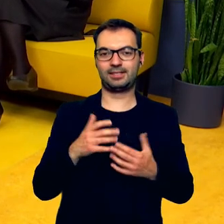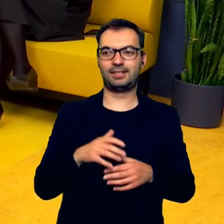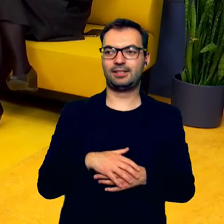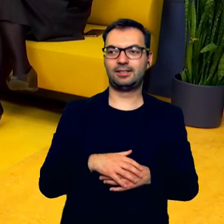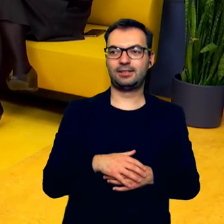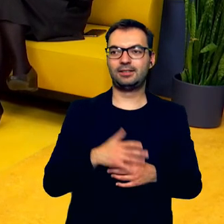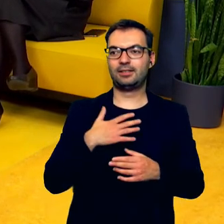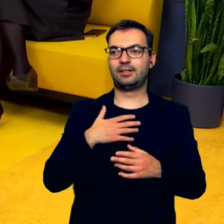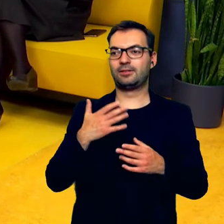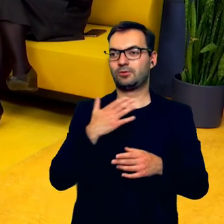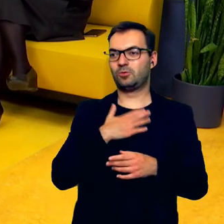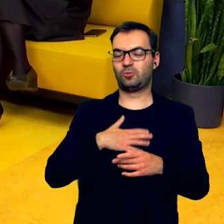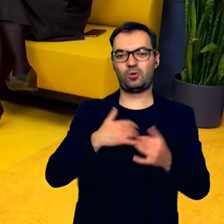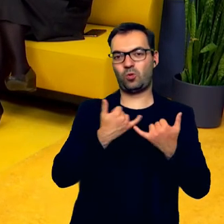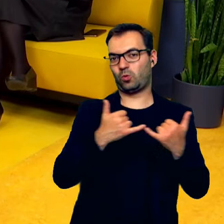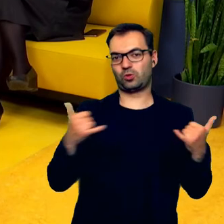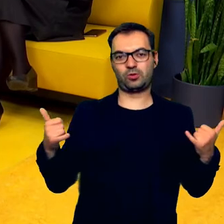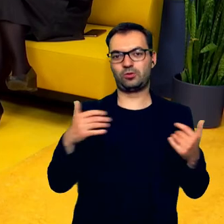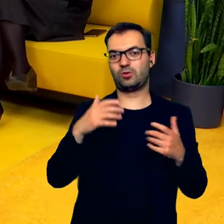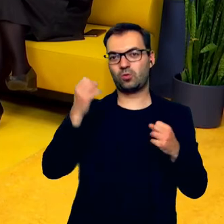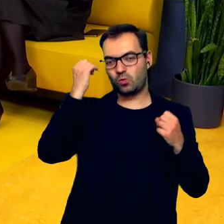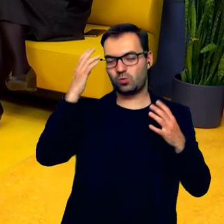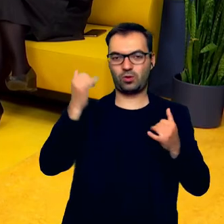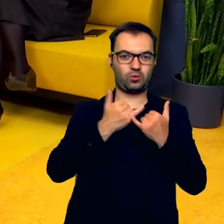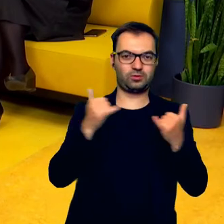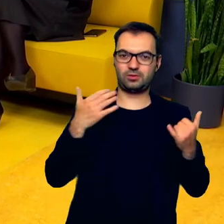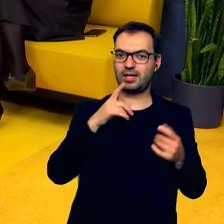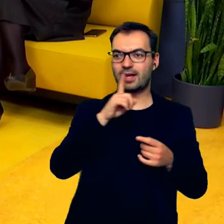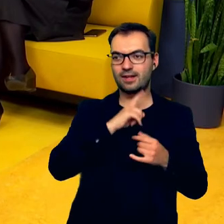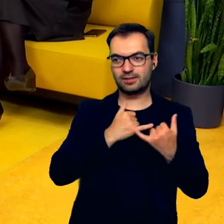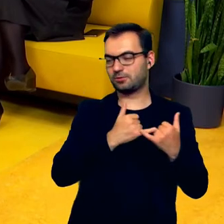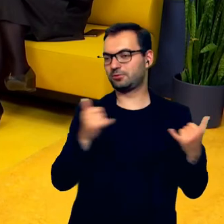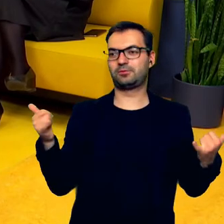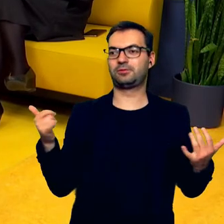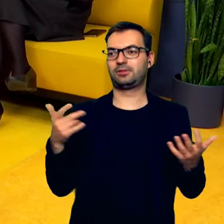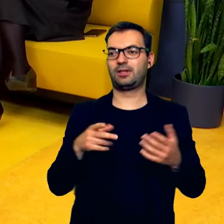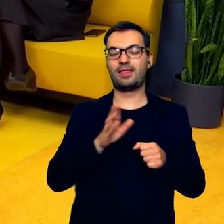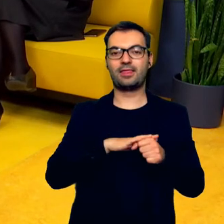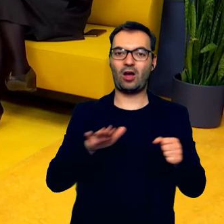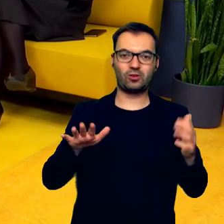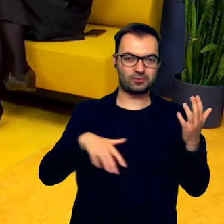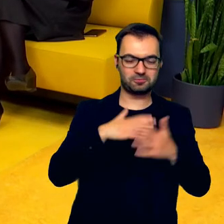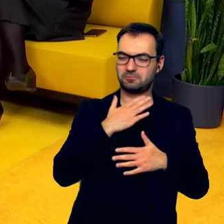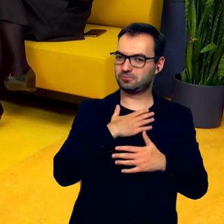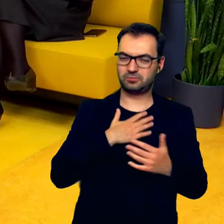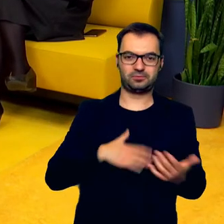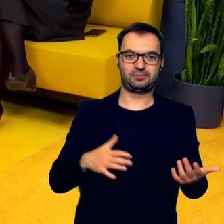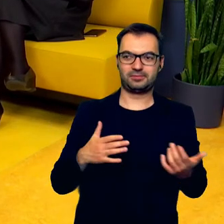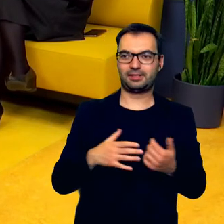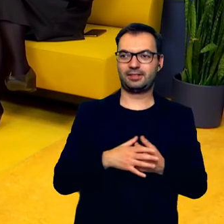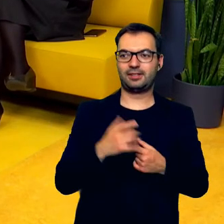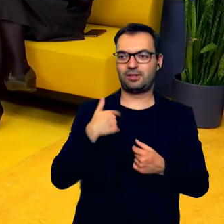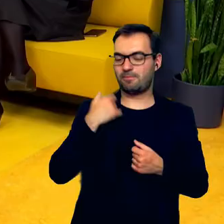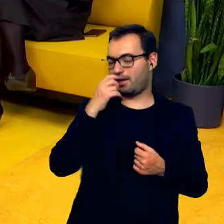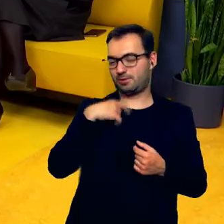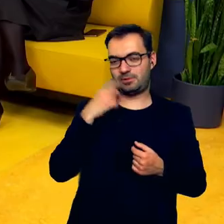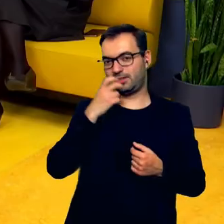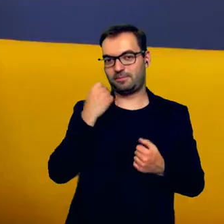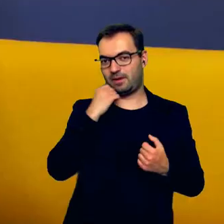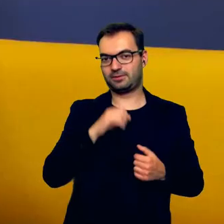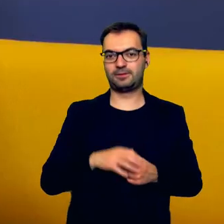jestem wielkim miłośnikiem różnorodności kulturowej, religijnej, narodowościowej, to mnie bardzo